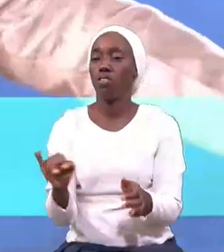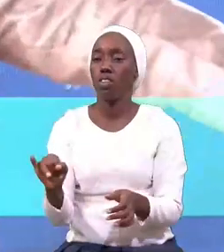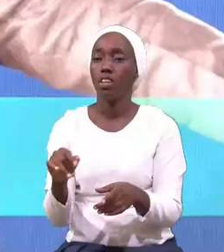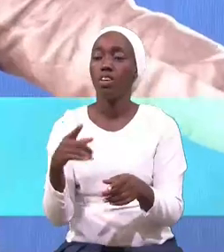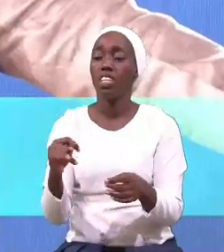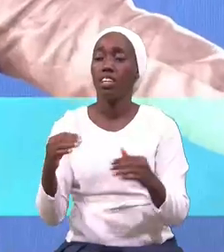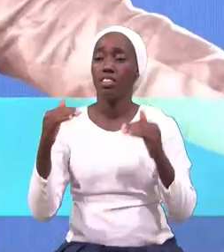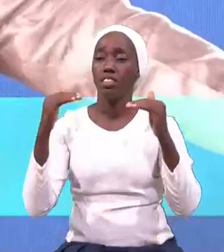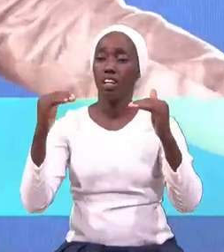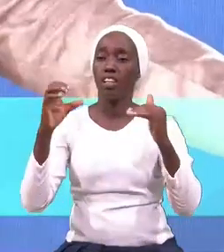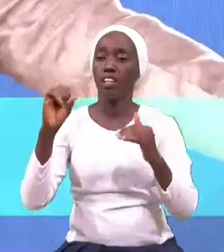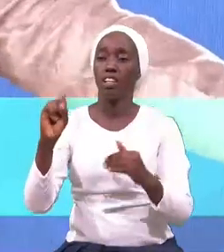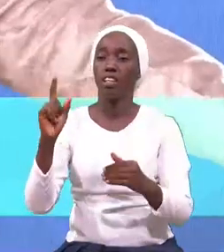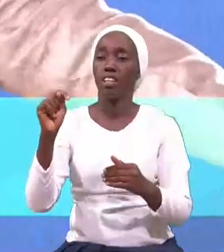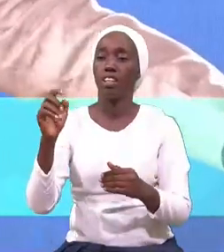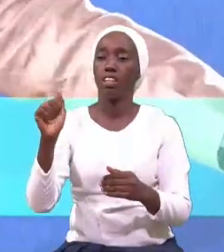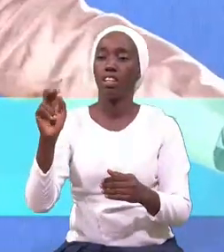Mais le standard de la parole,